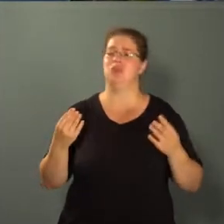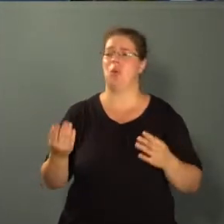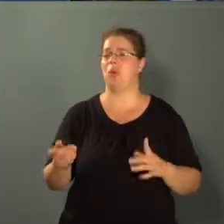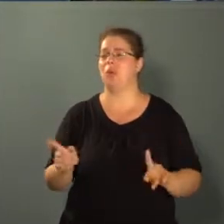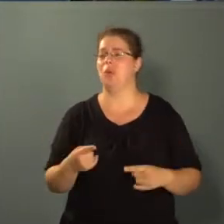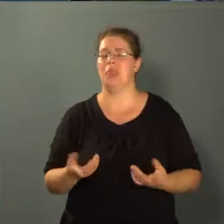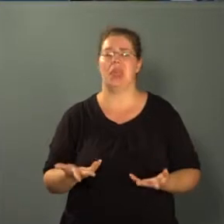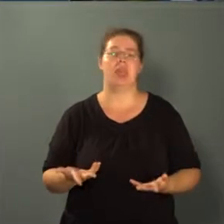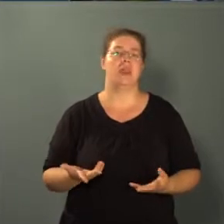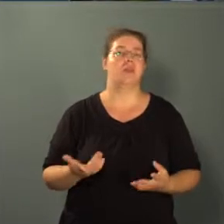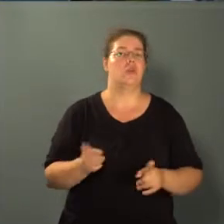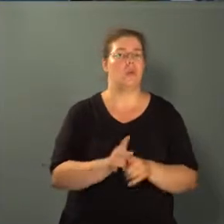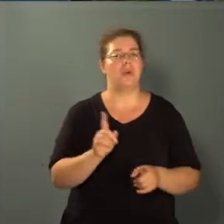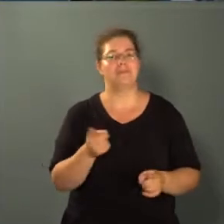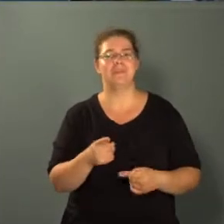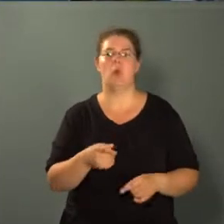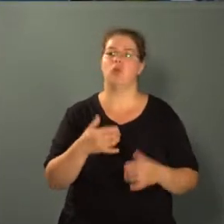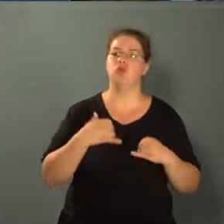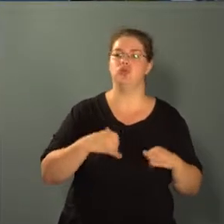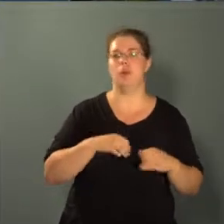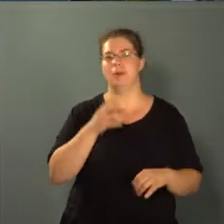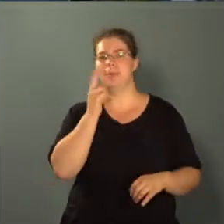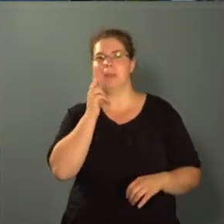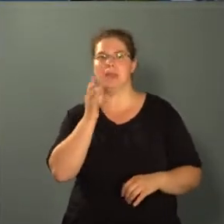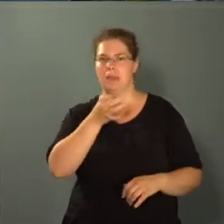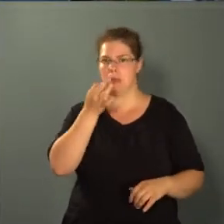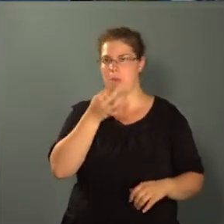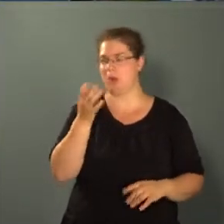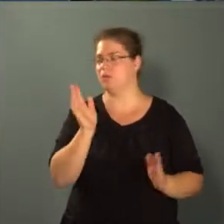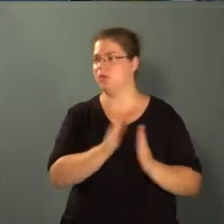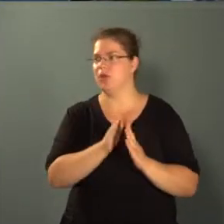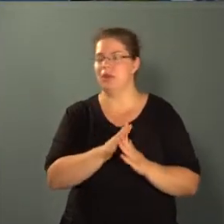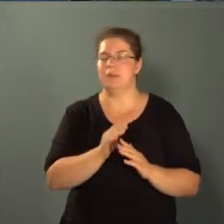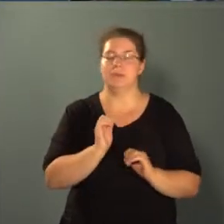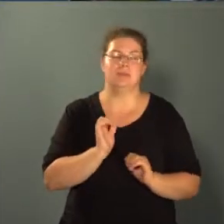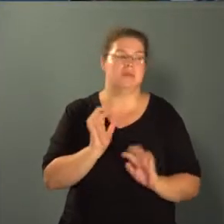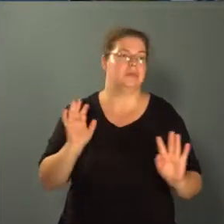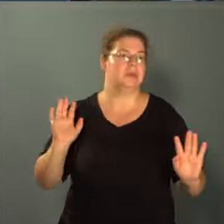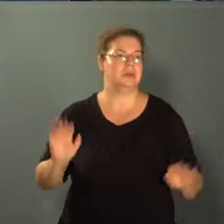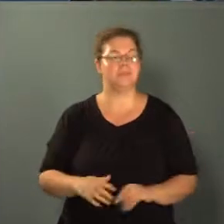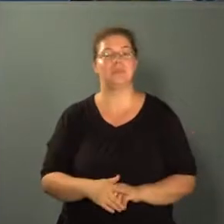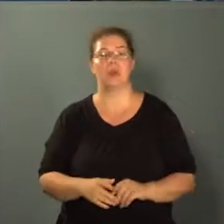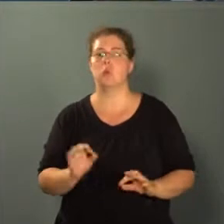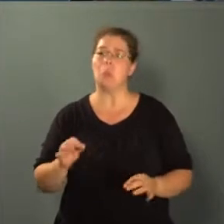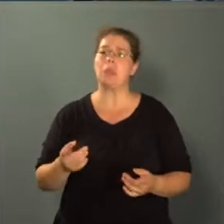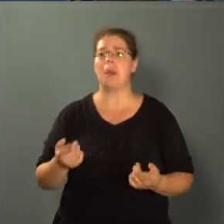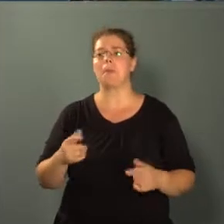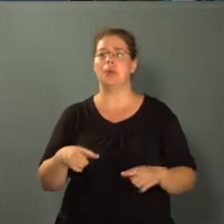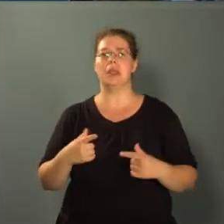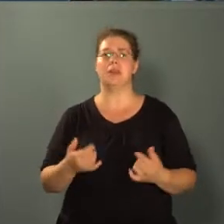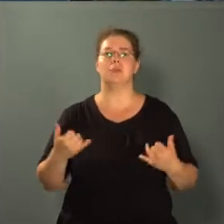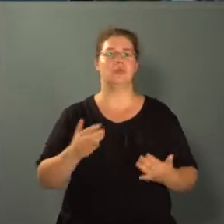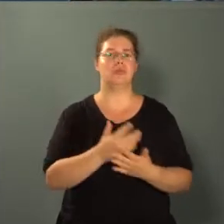Úgy koncerteztünk, hogy csütörtök, péntek, szombat, vasárnap. Iszonyat volt. Hát jó, de akkor ebből éltünk. Most mind már